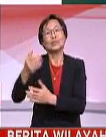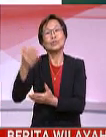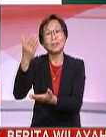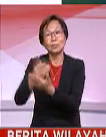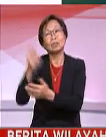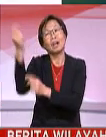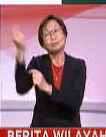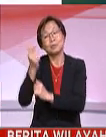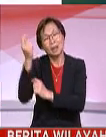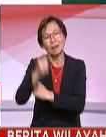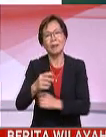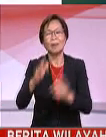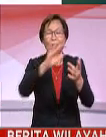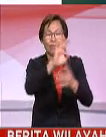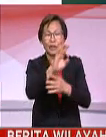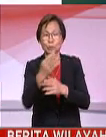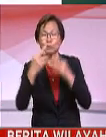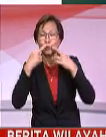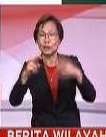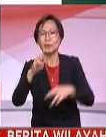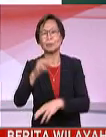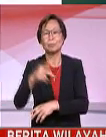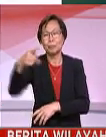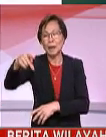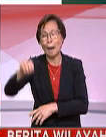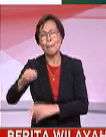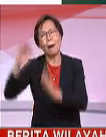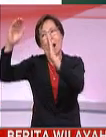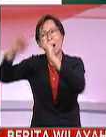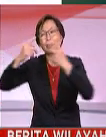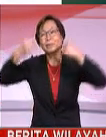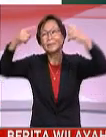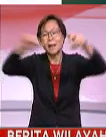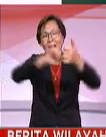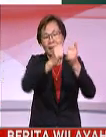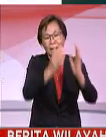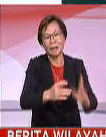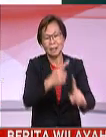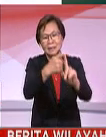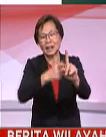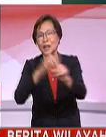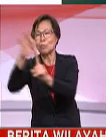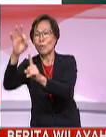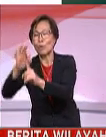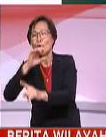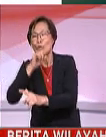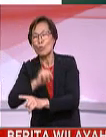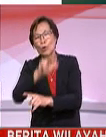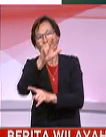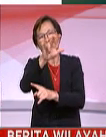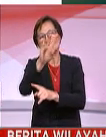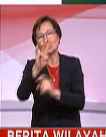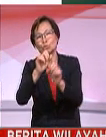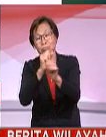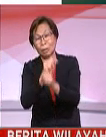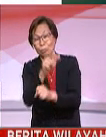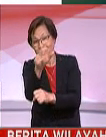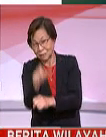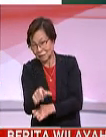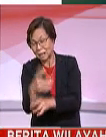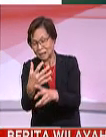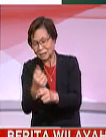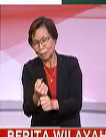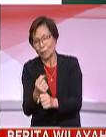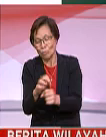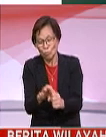akaun Facebook rasmi, Tan Sri Muhyiddin turut berharap kejayaan atlet kelahiran Pulau Pinang berusia 37 tahun itu